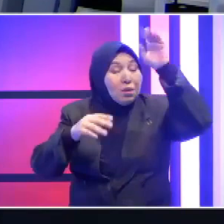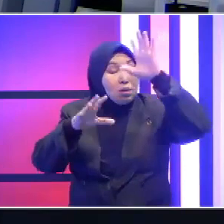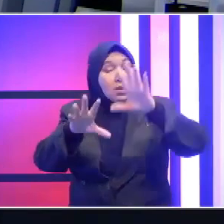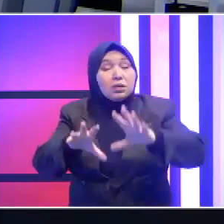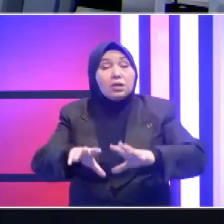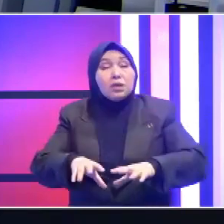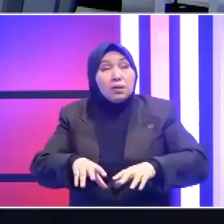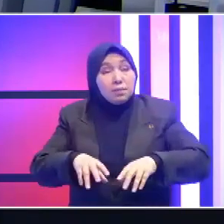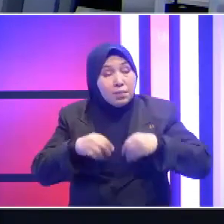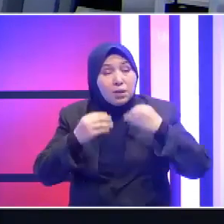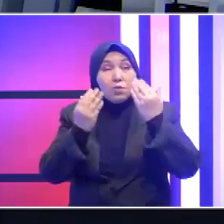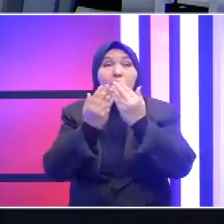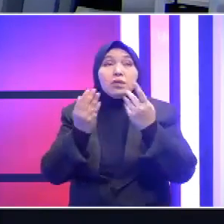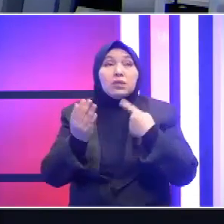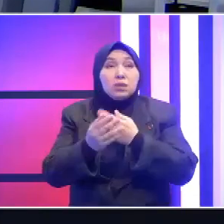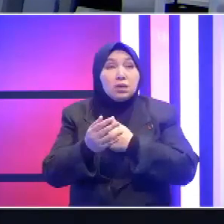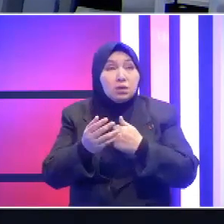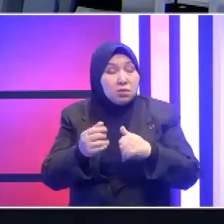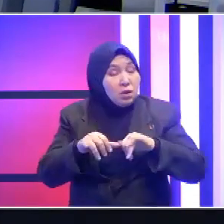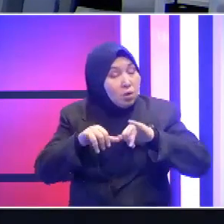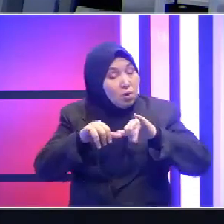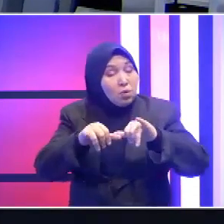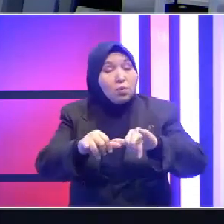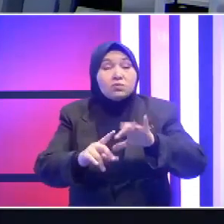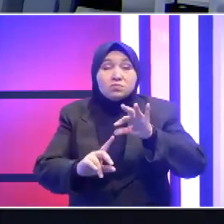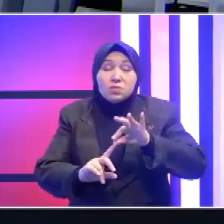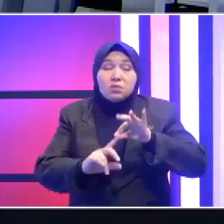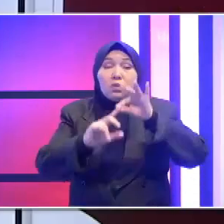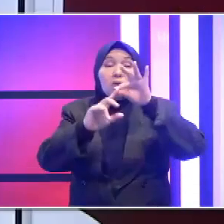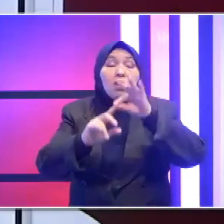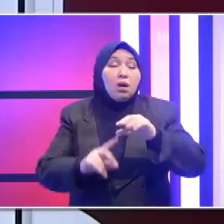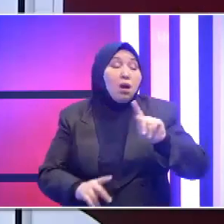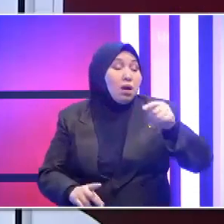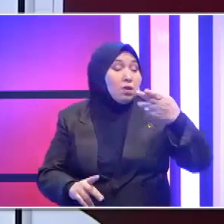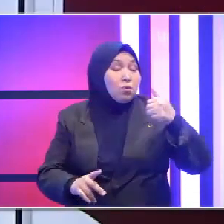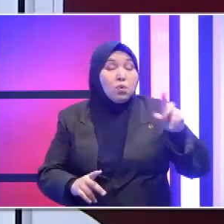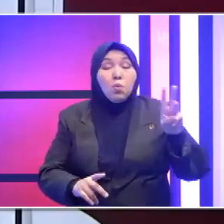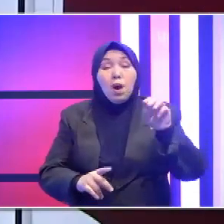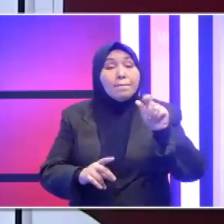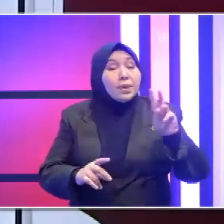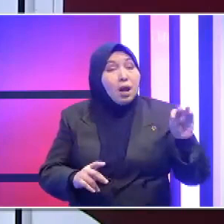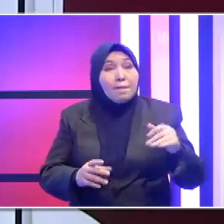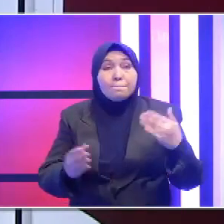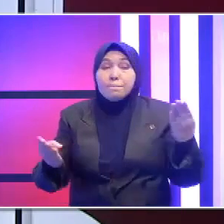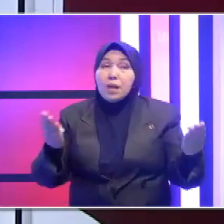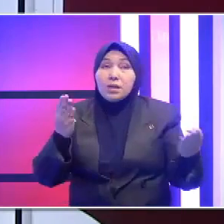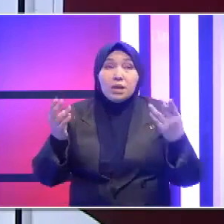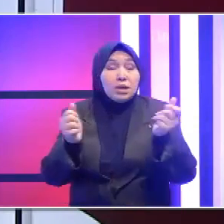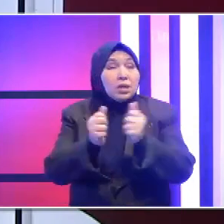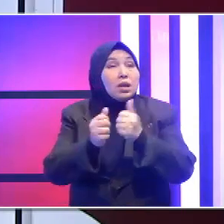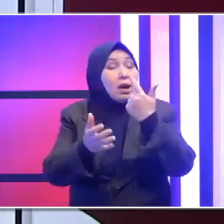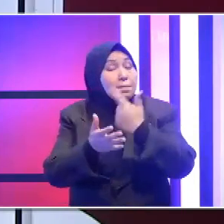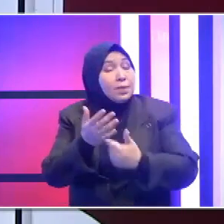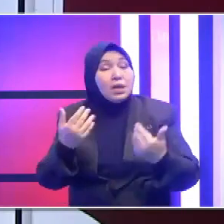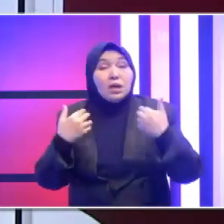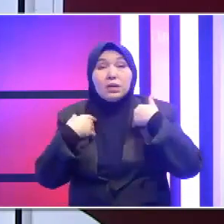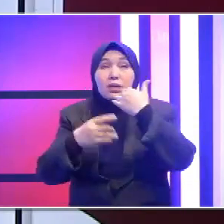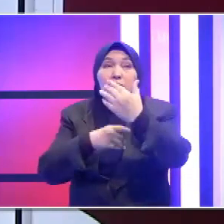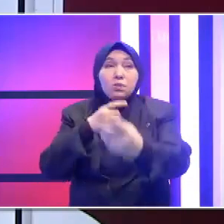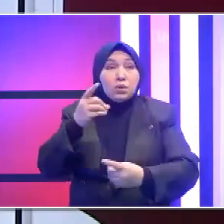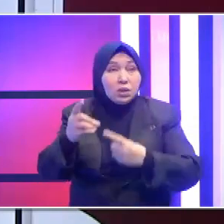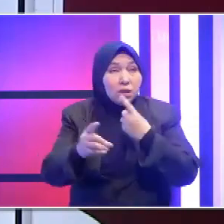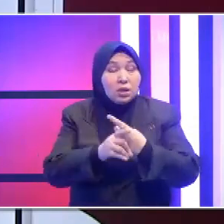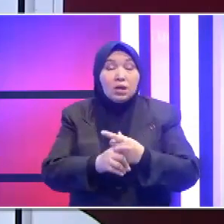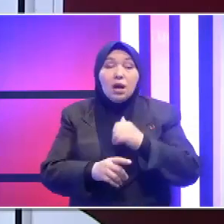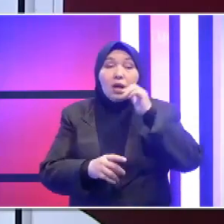jumaat penuh barokah ini mangga kita terus terus mengutamakan Choirul oakhouse berbanding dengan HP yang ada di dunia ini